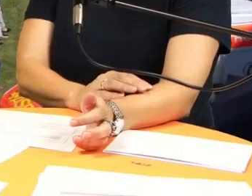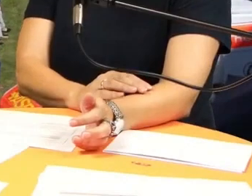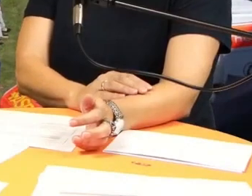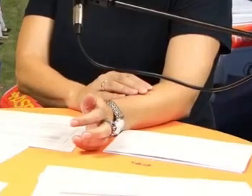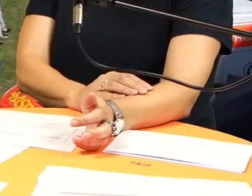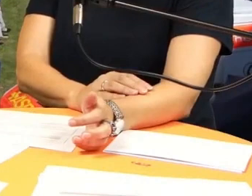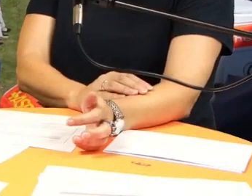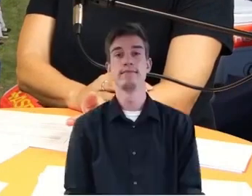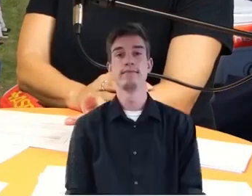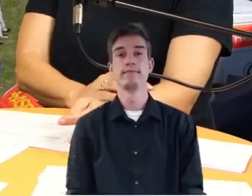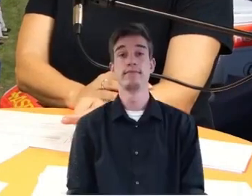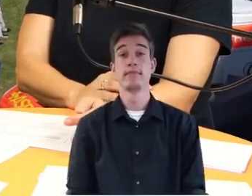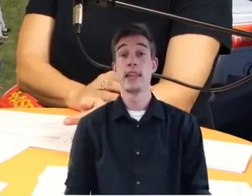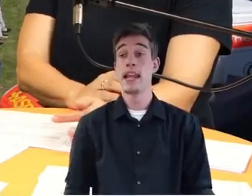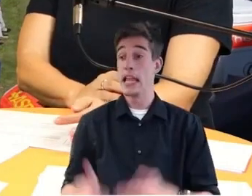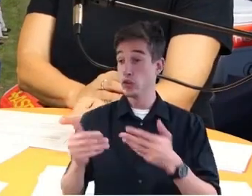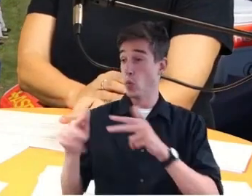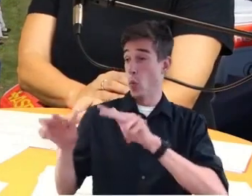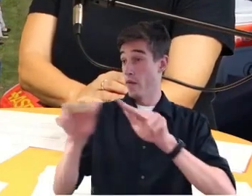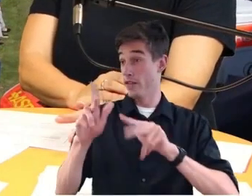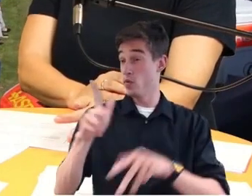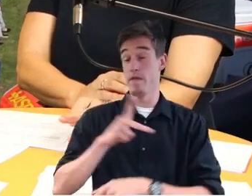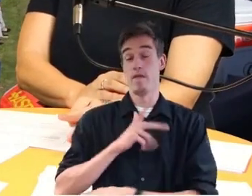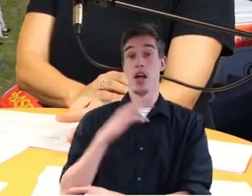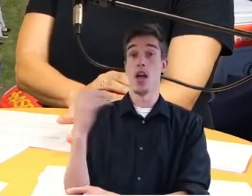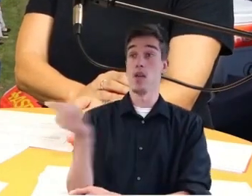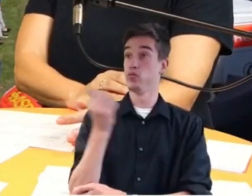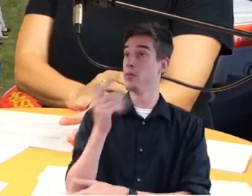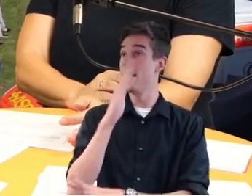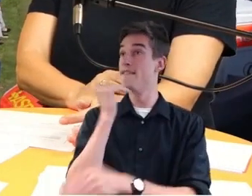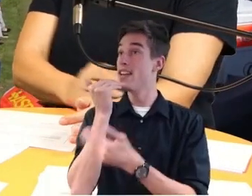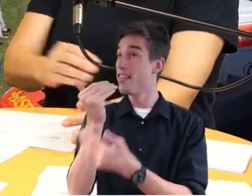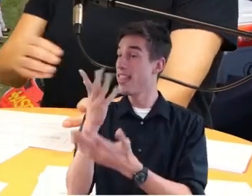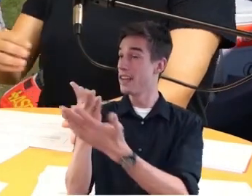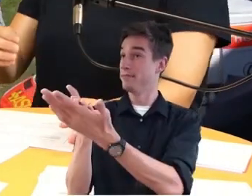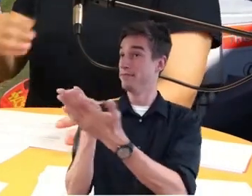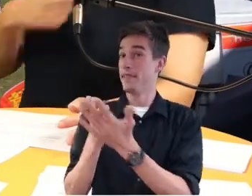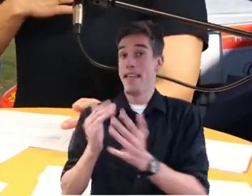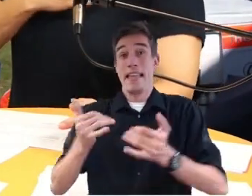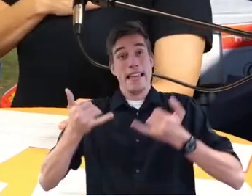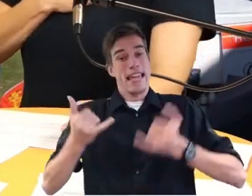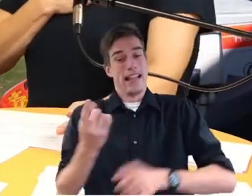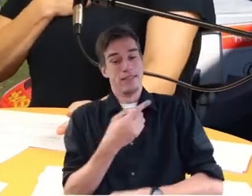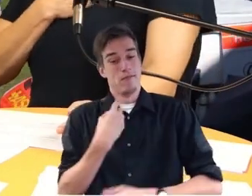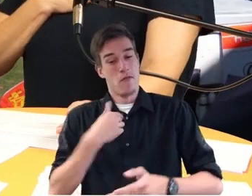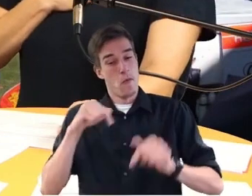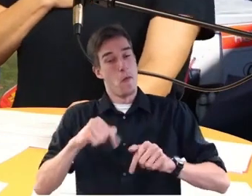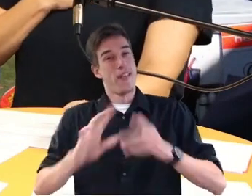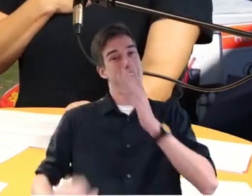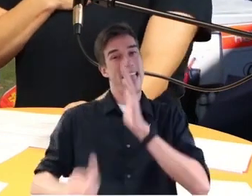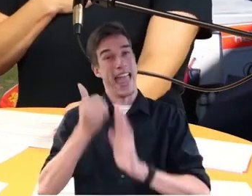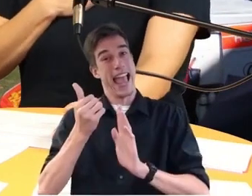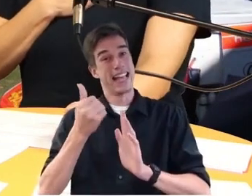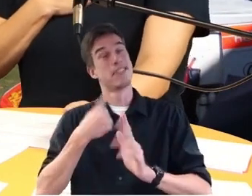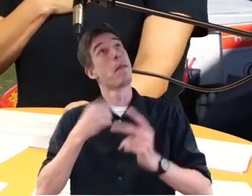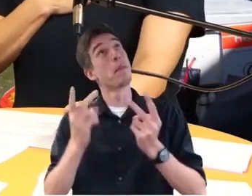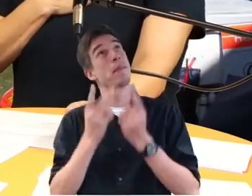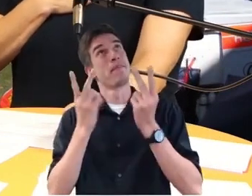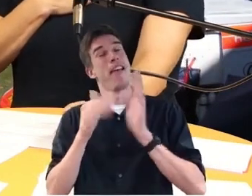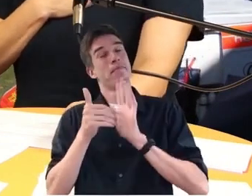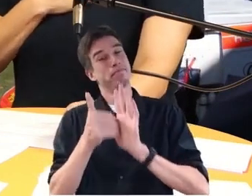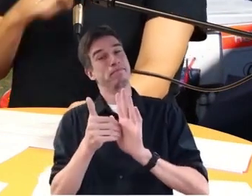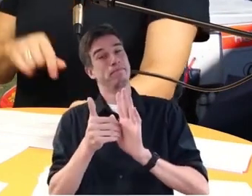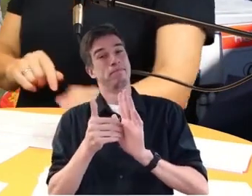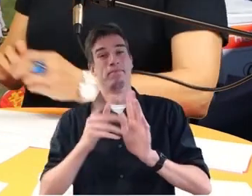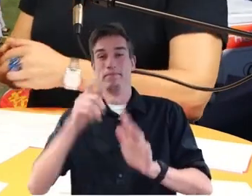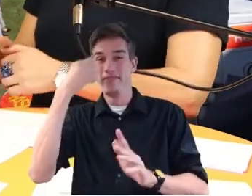das ist ein toller film habe ich bin sehr dankbar dass ausgerechnet wir heute hier die premiere haben und